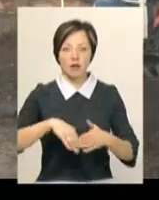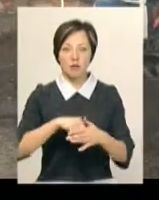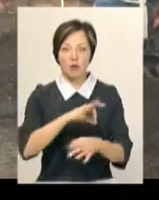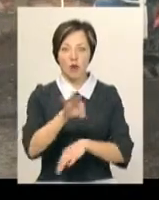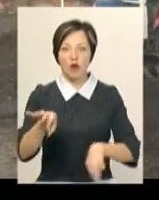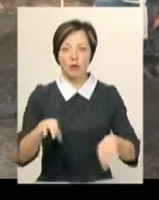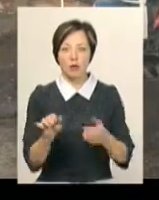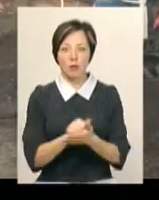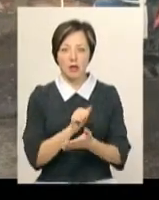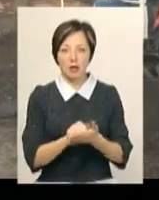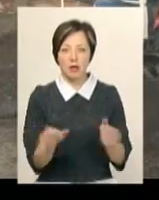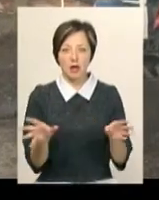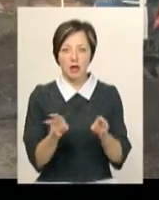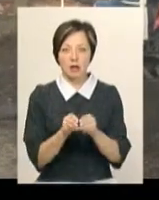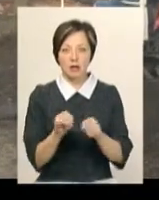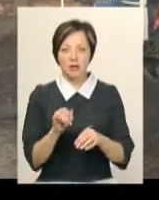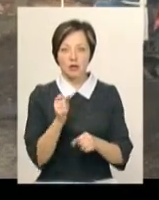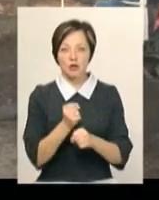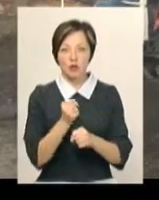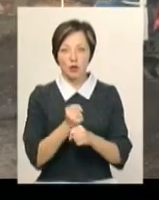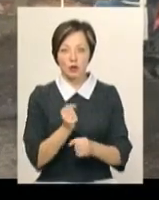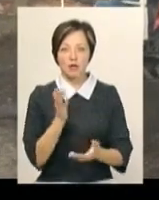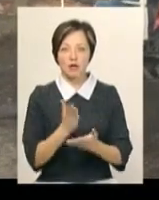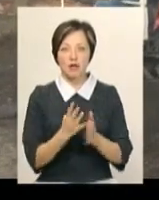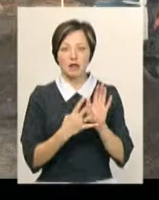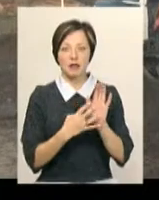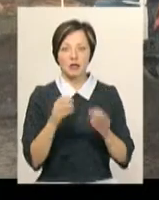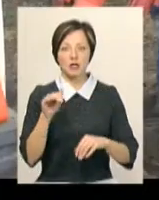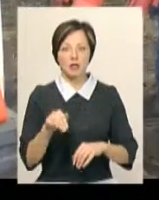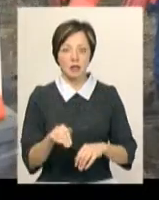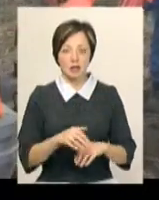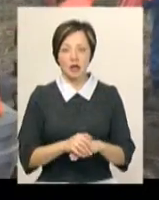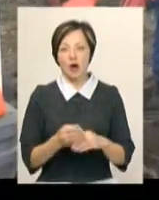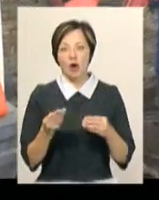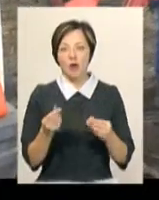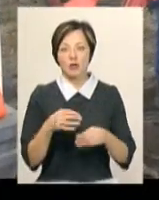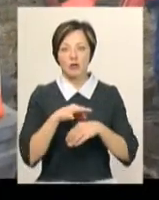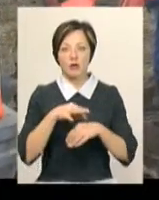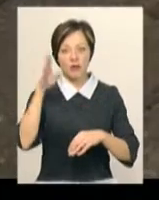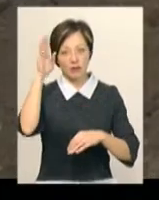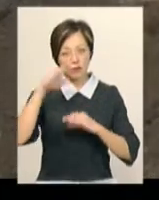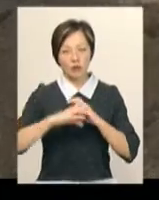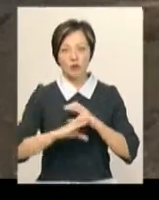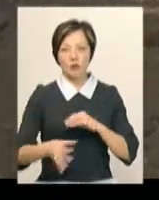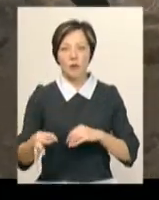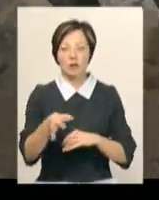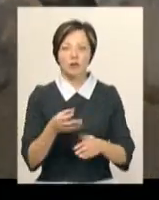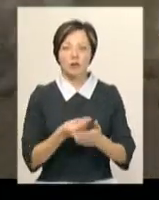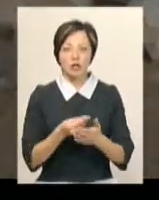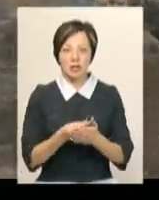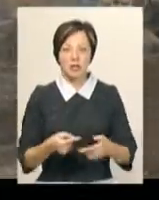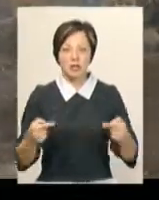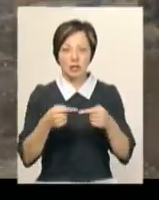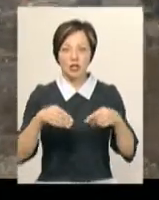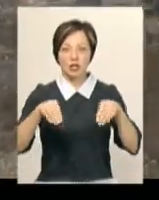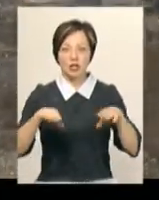проєктно-кошторисної документації разом з роботами складає 900 тисяч. Кошти на проведення водогону взяли з обласного бюджету, згідно